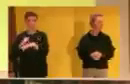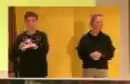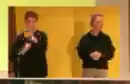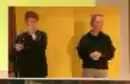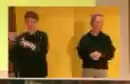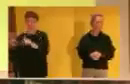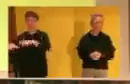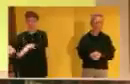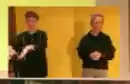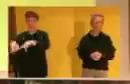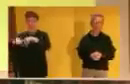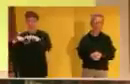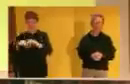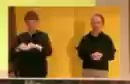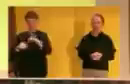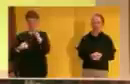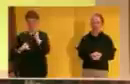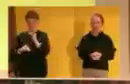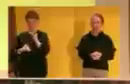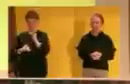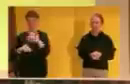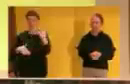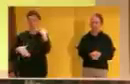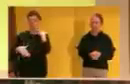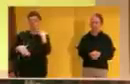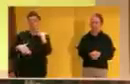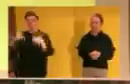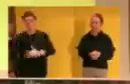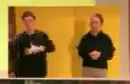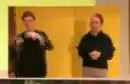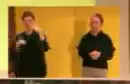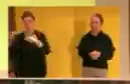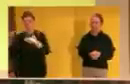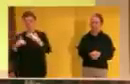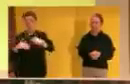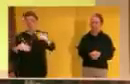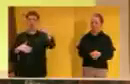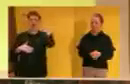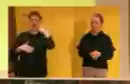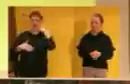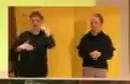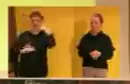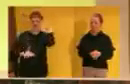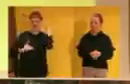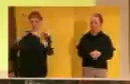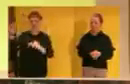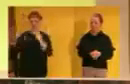Die Geschlechterproportion, die Altersverteilung, die kennen wir logischerweise nicht.